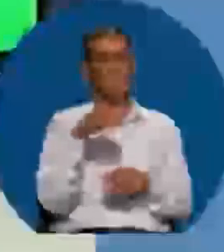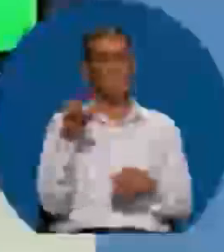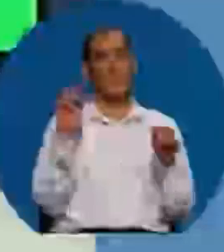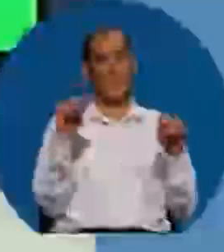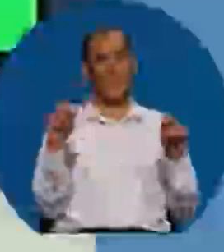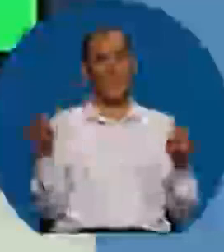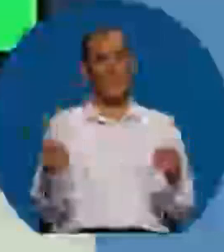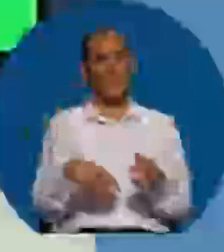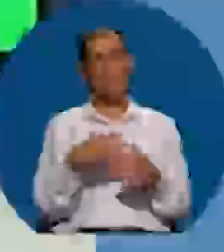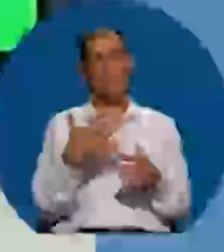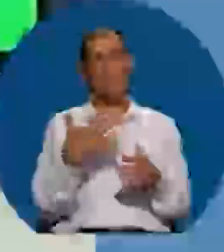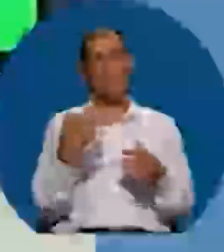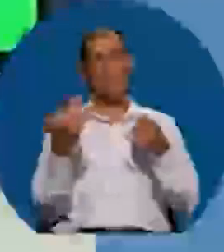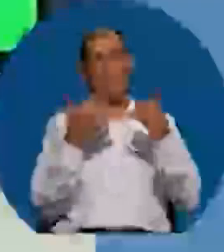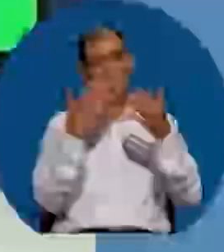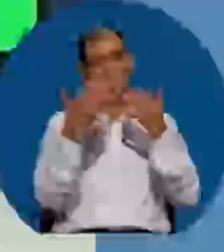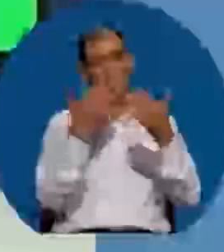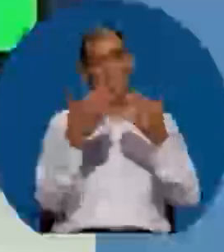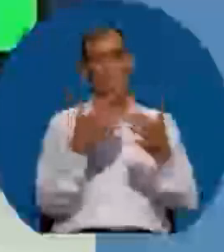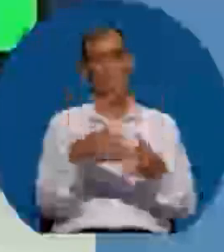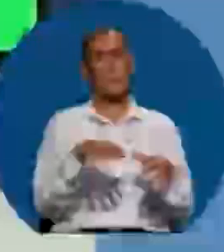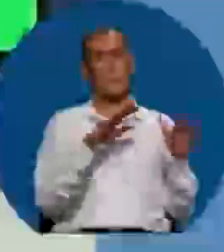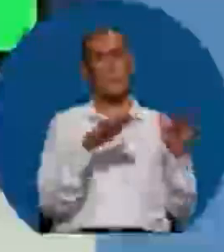ұстазыңыз хаққында көрім өткерім.